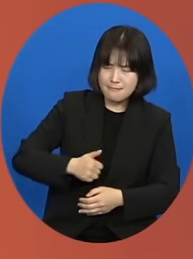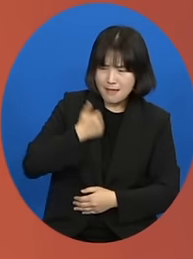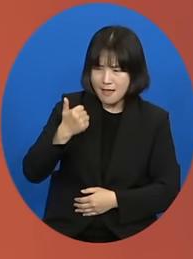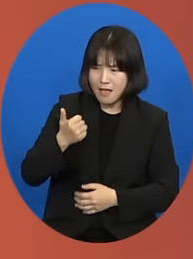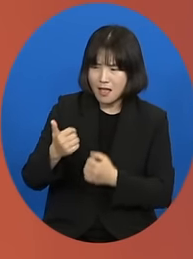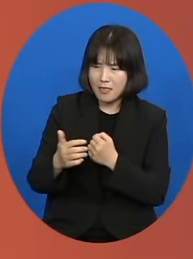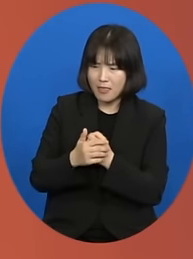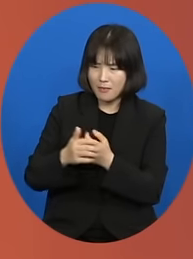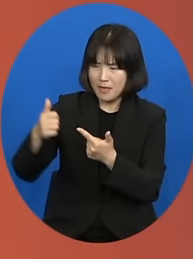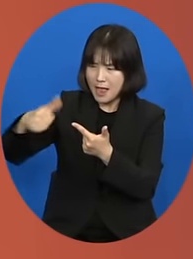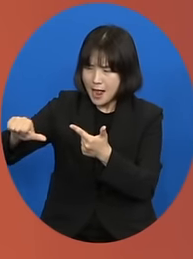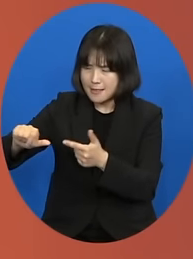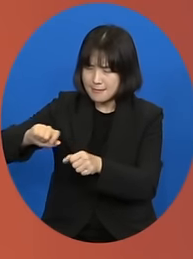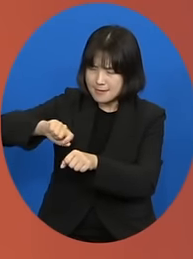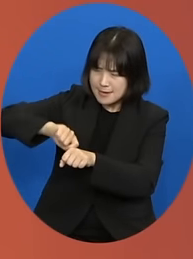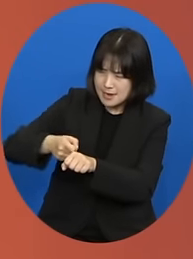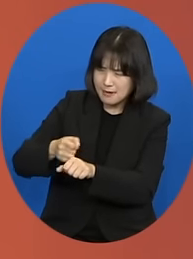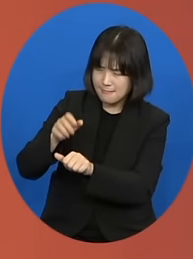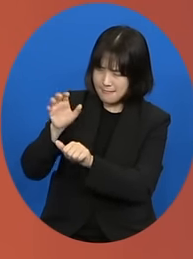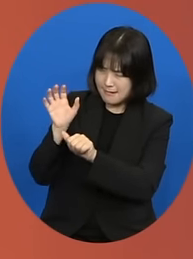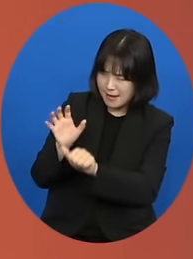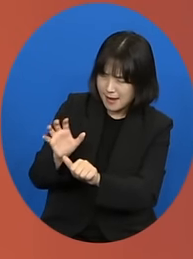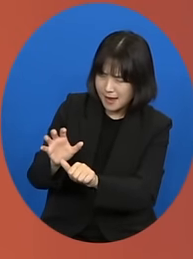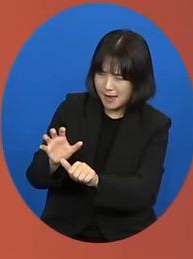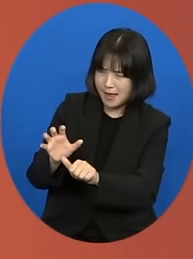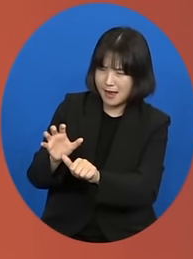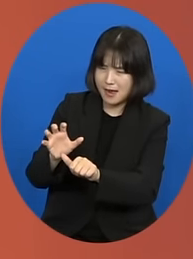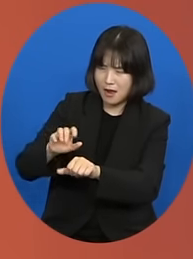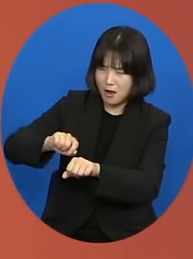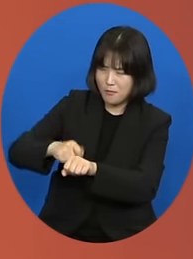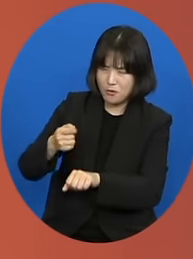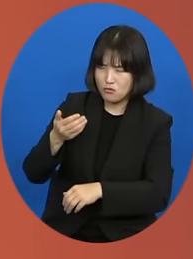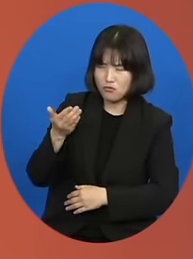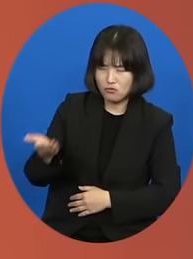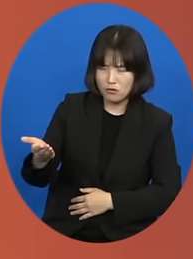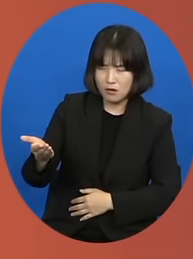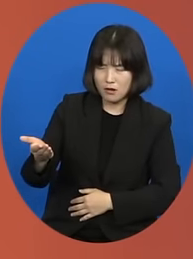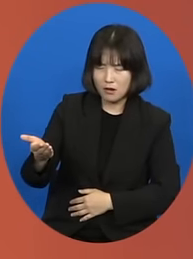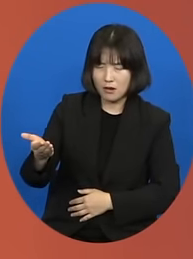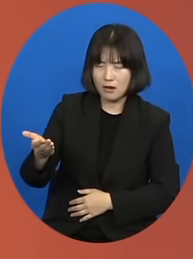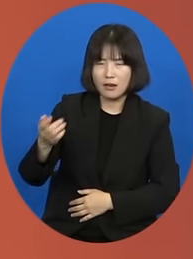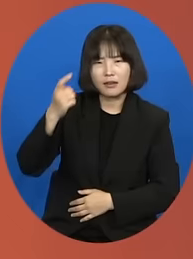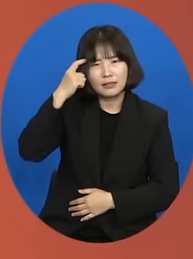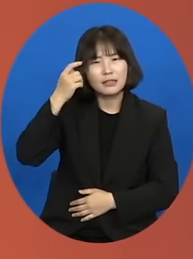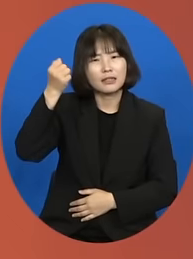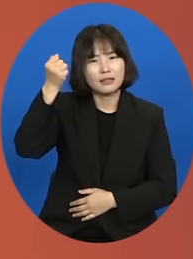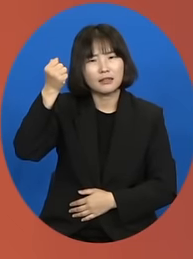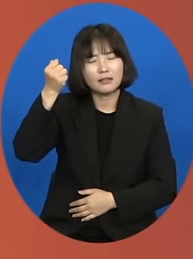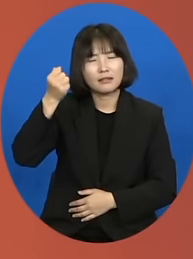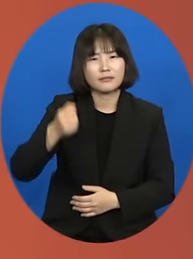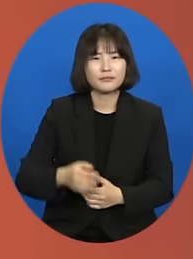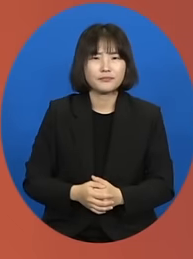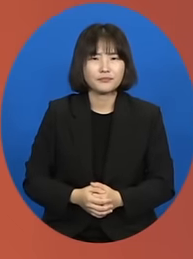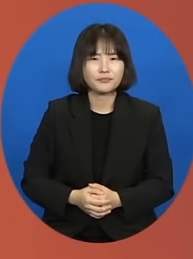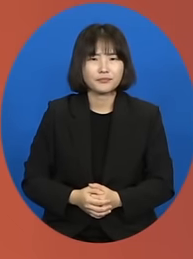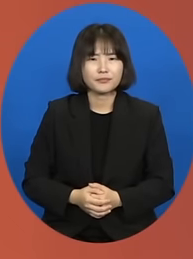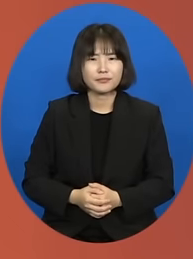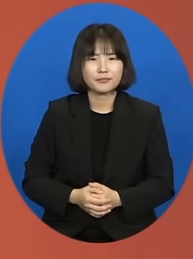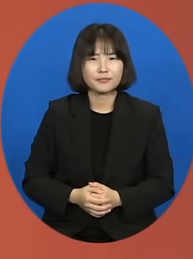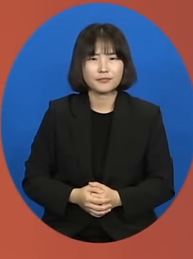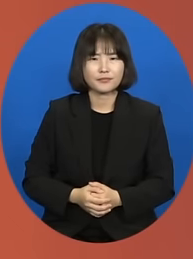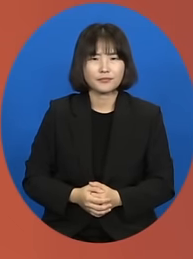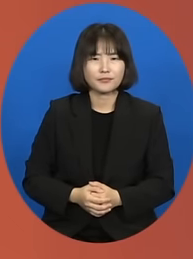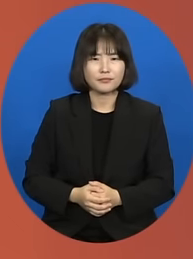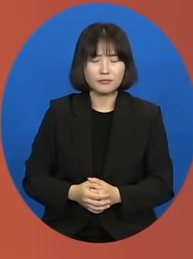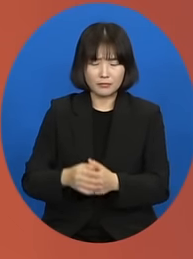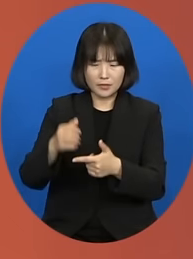아들을 징계하고 책망하고 처벌했을 거라고 그 아들은 생각했습니다. 아니, 당연히 그렇게 할 거라고 그